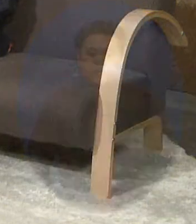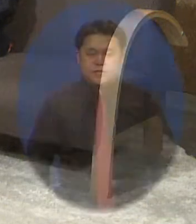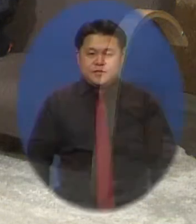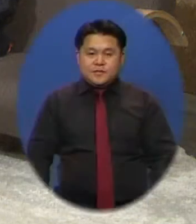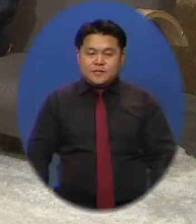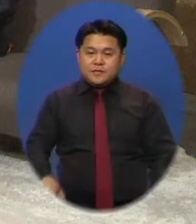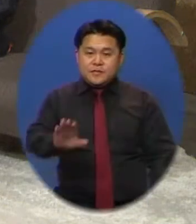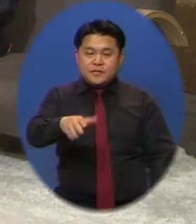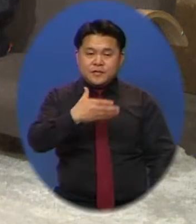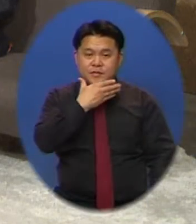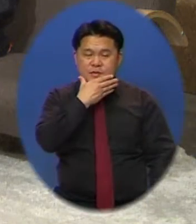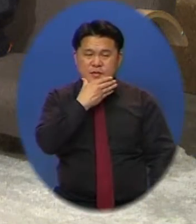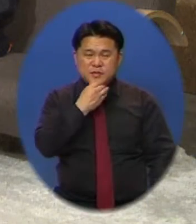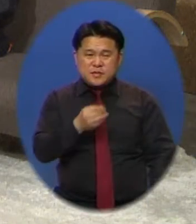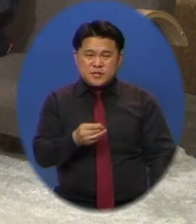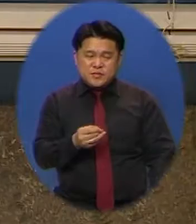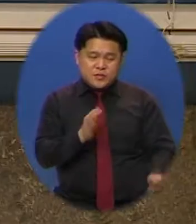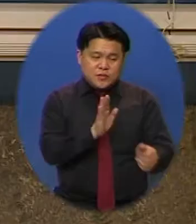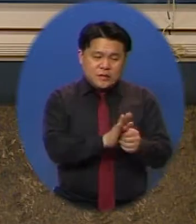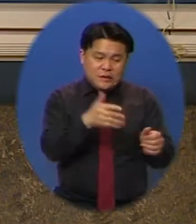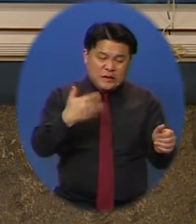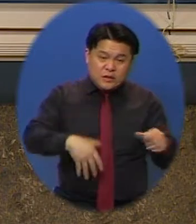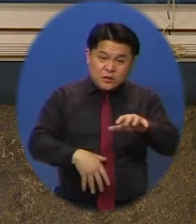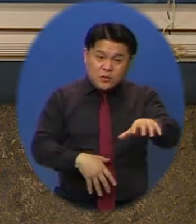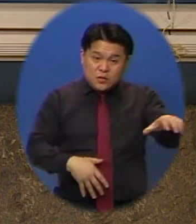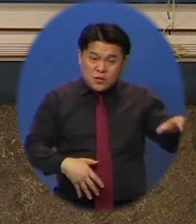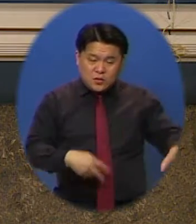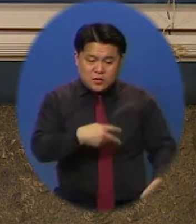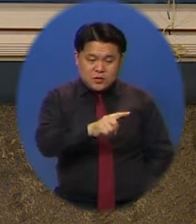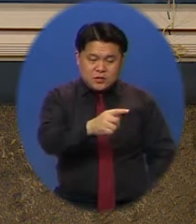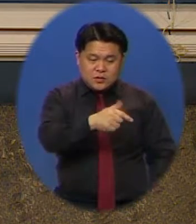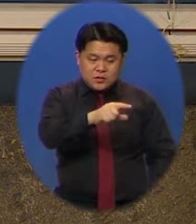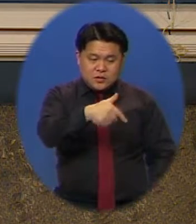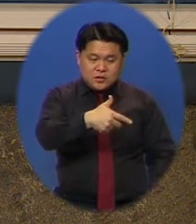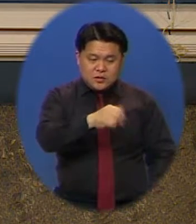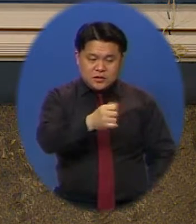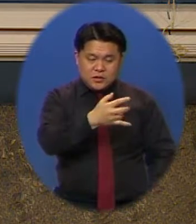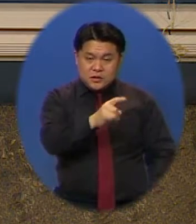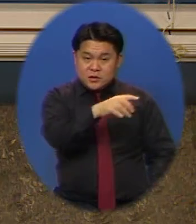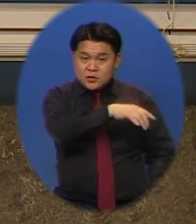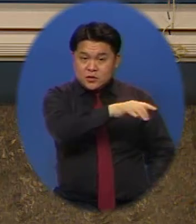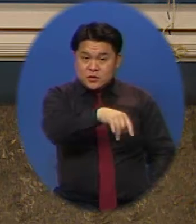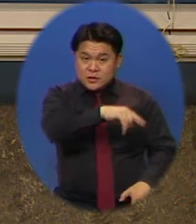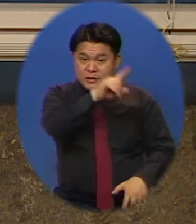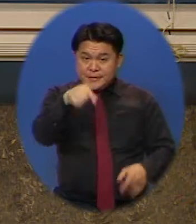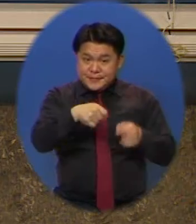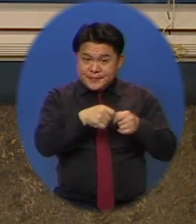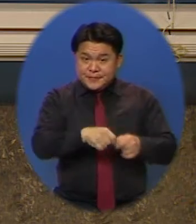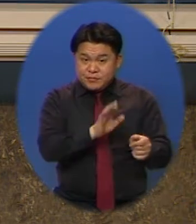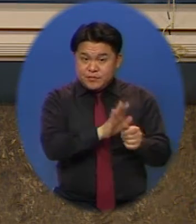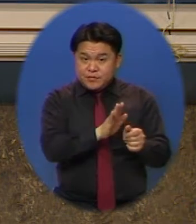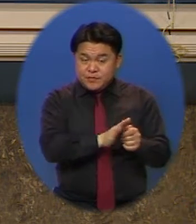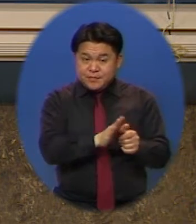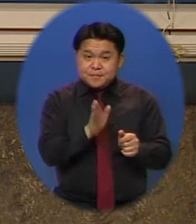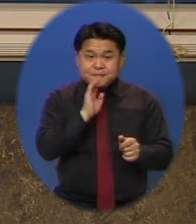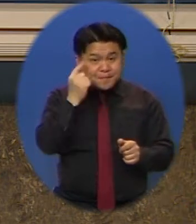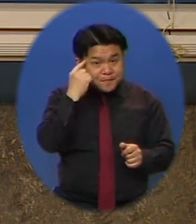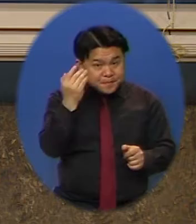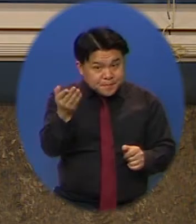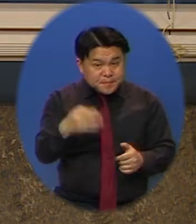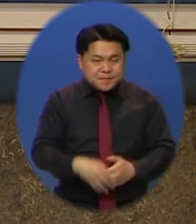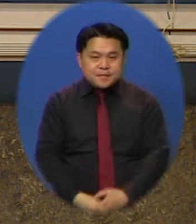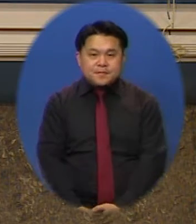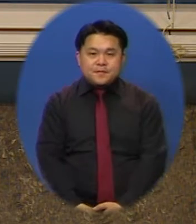복지 사각지대라고 얘기를 하죠. 좀 접하기 힘든 지역 이런 부분까지 이제는 좀 세심하게 바라본다고 하시는데